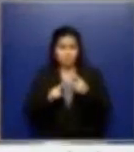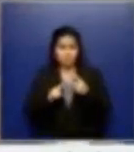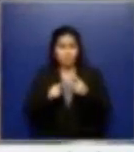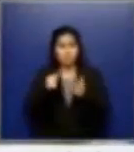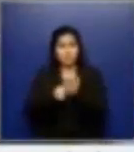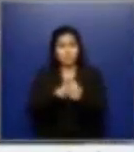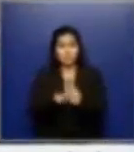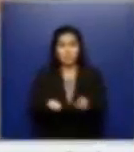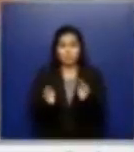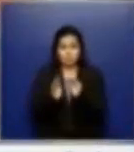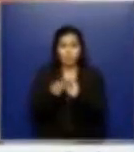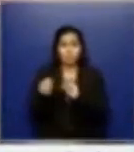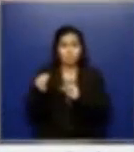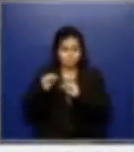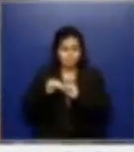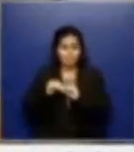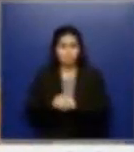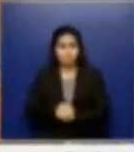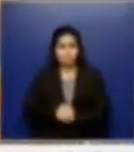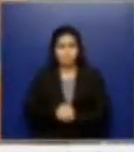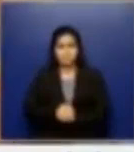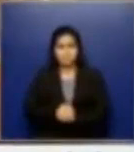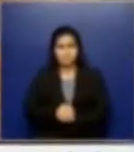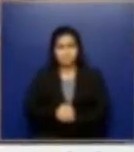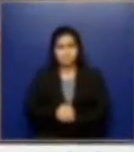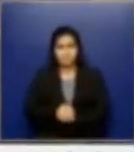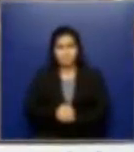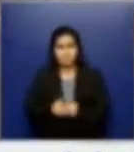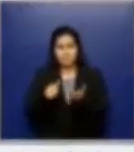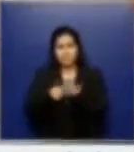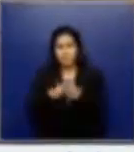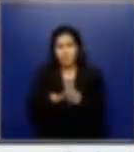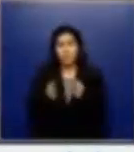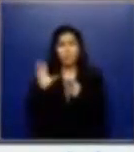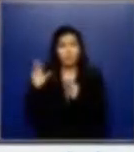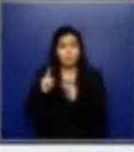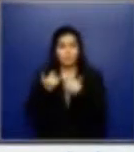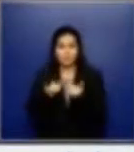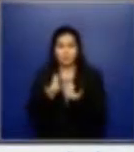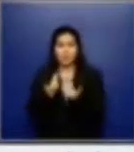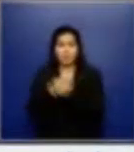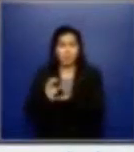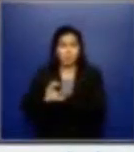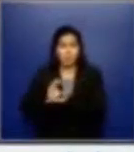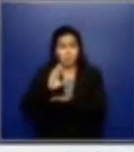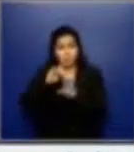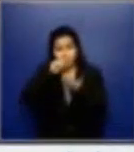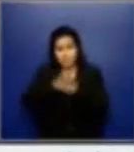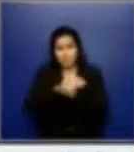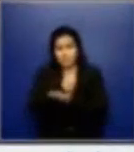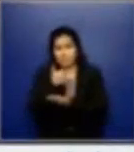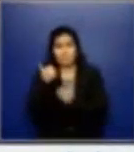ครัวเรือนหนี้ครัวเรือนมันจะไปยังไงล่ะก็วันนี้รอจะงบประมาณแผ่นดินน่ะตัวอื่นไม่มี